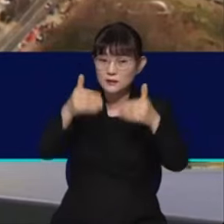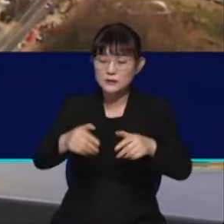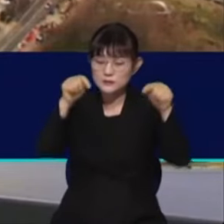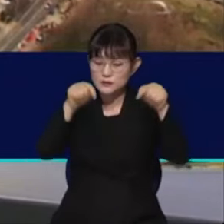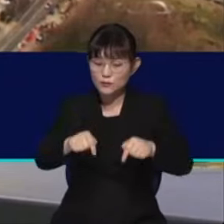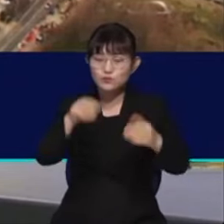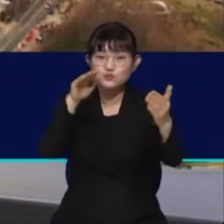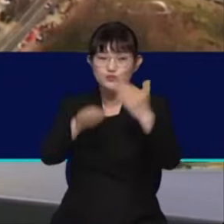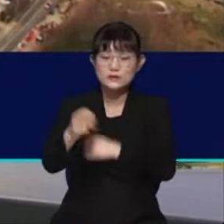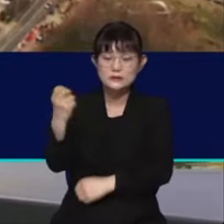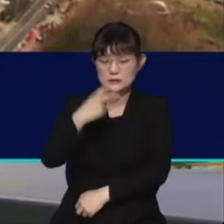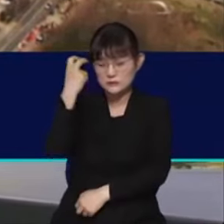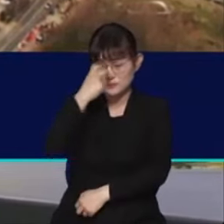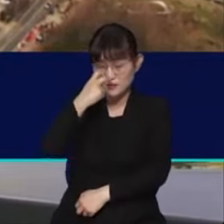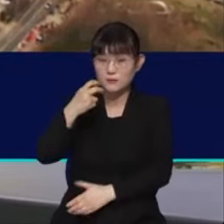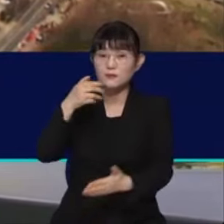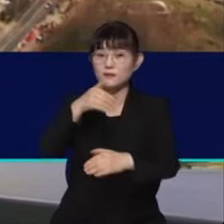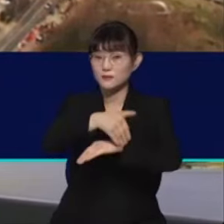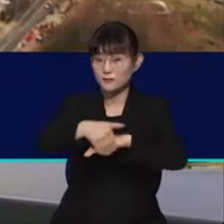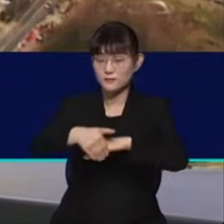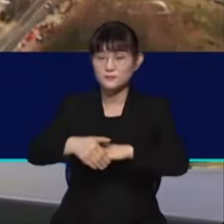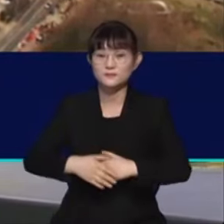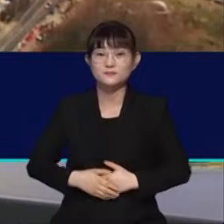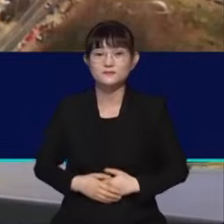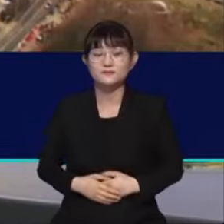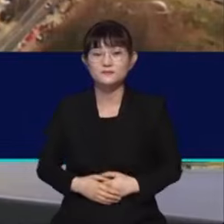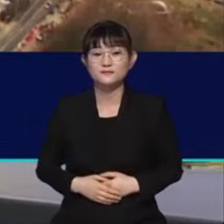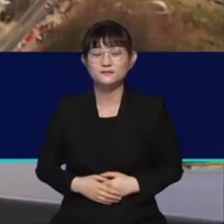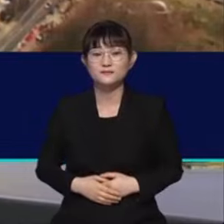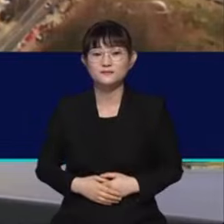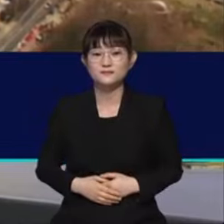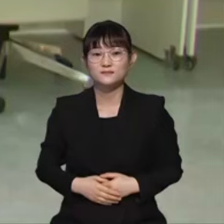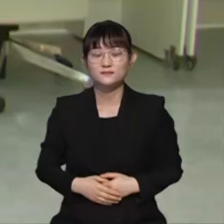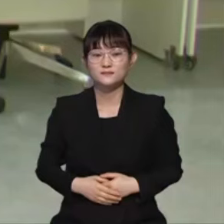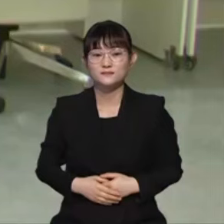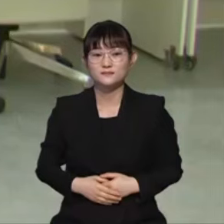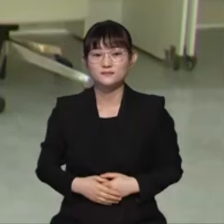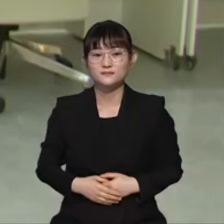후 심의하기로 했습니다. 박성호 기자의 보도입니다.